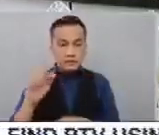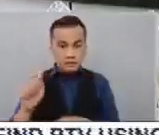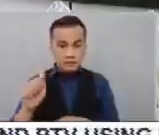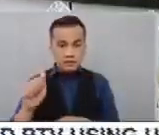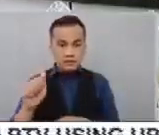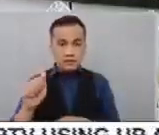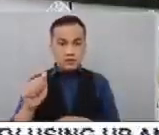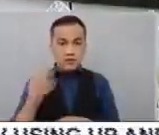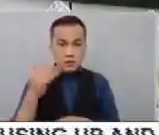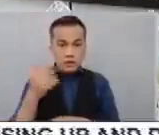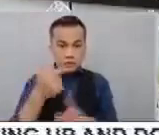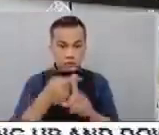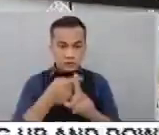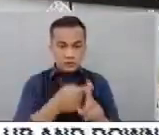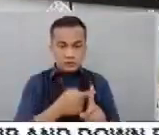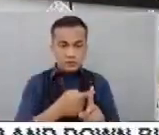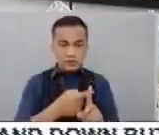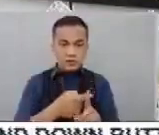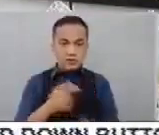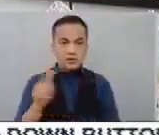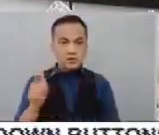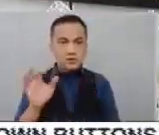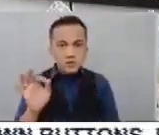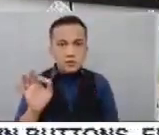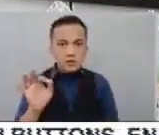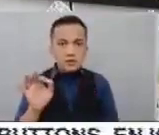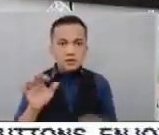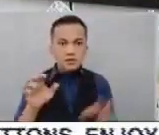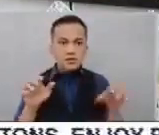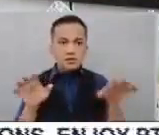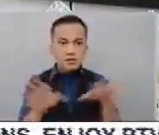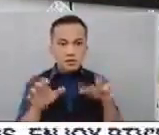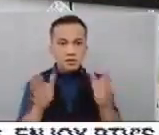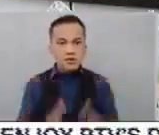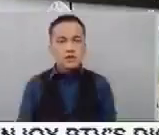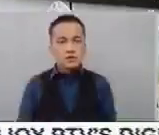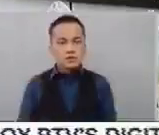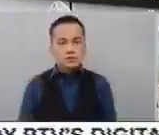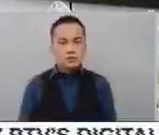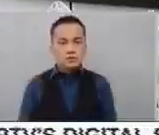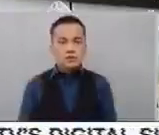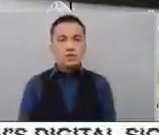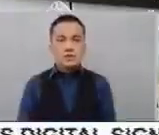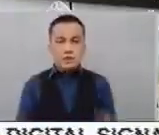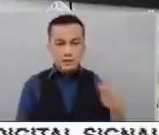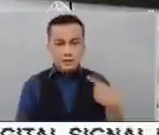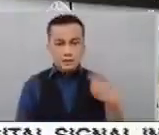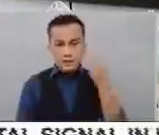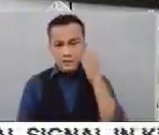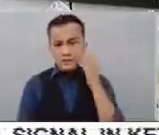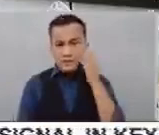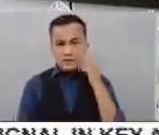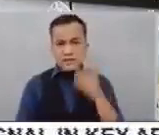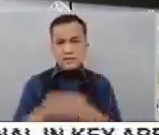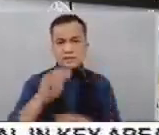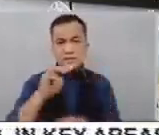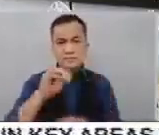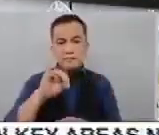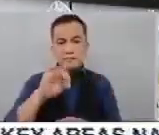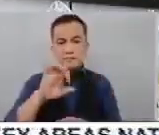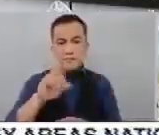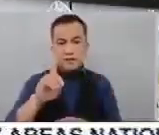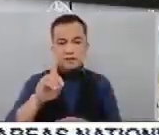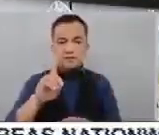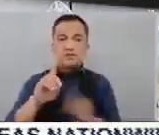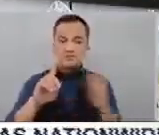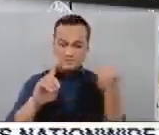natin, magkano nga ba ang itinaas o ibinaba ng ilan sa mga pangunahing bilihin sa umagang ito? Unahin na natin ang presyo